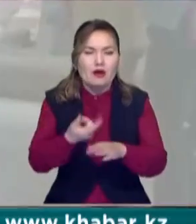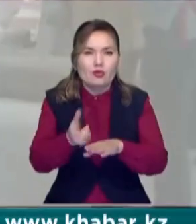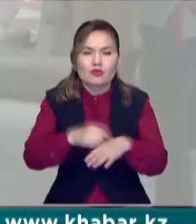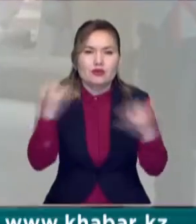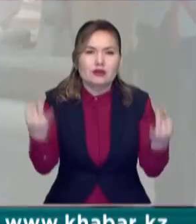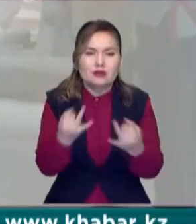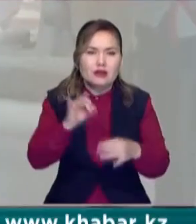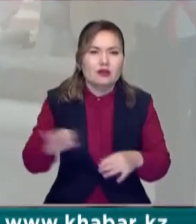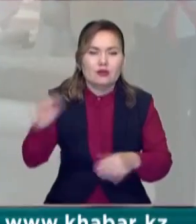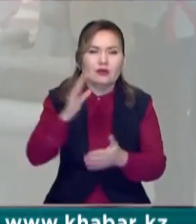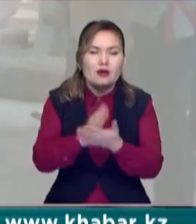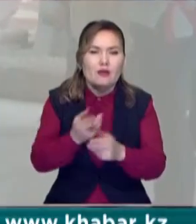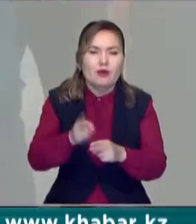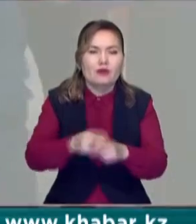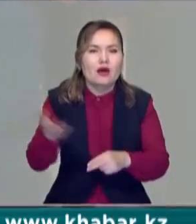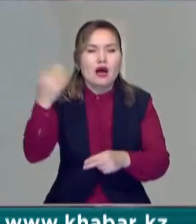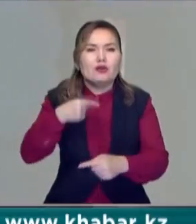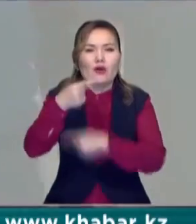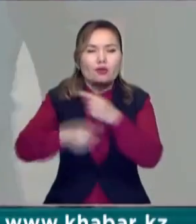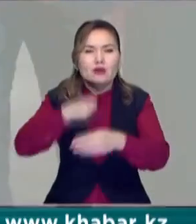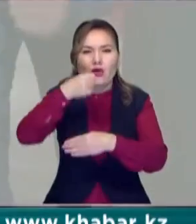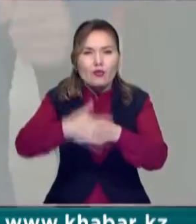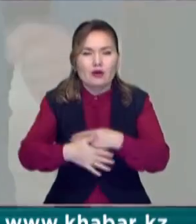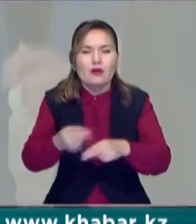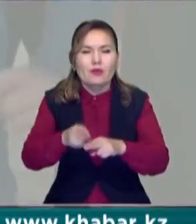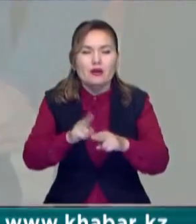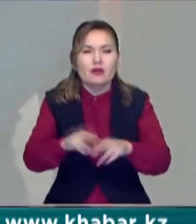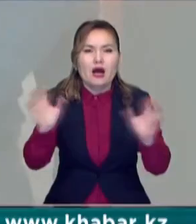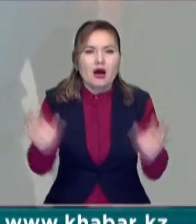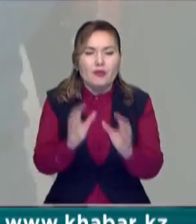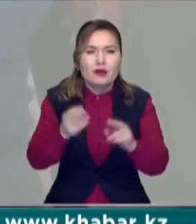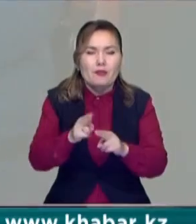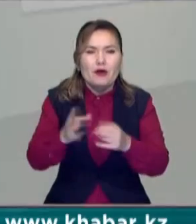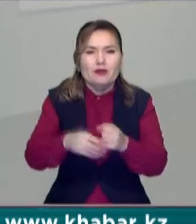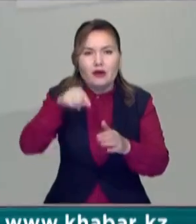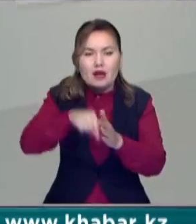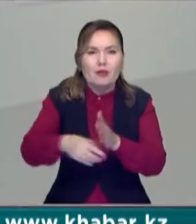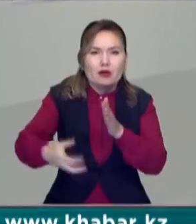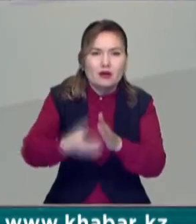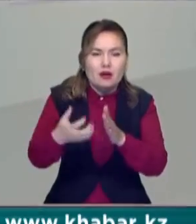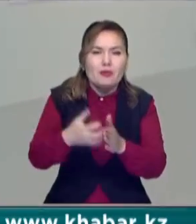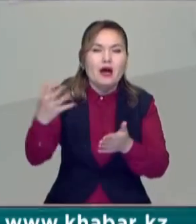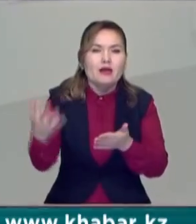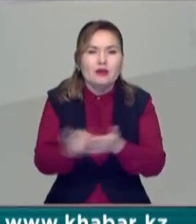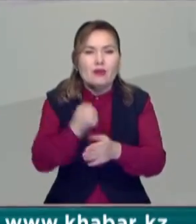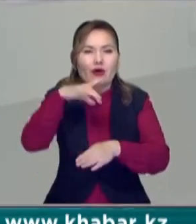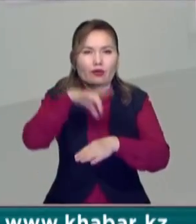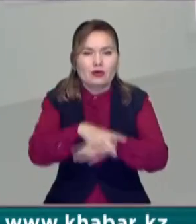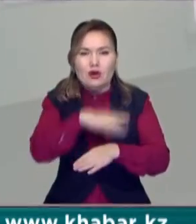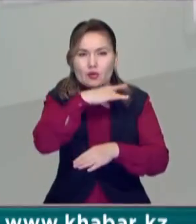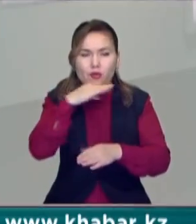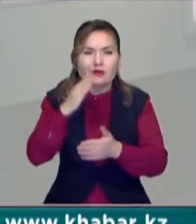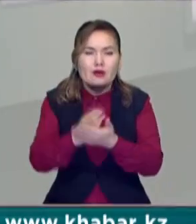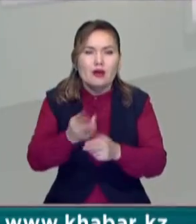бар. Бұл аймақ кезінде қимақ қағанатының орталығы болған деседі. Оған археологиялық қазба жұмыстар кезінде табылған жәдігерлер айғақ.